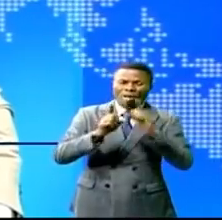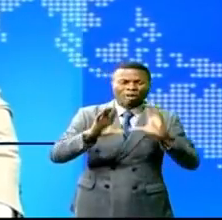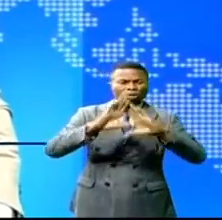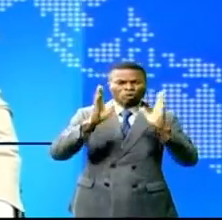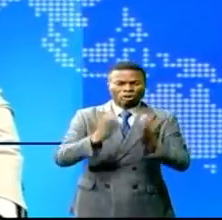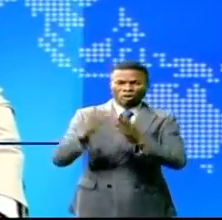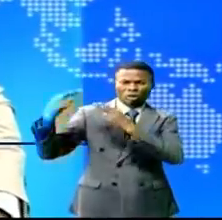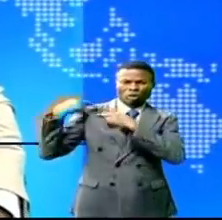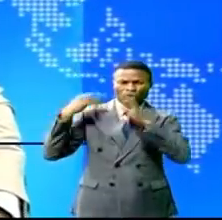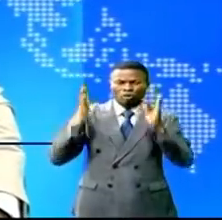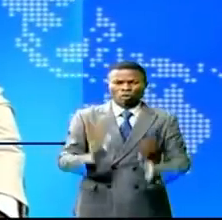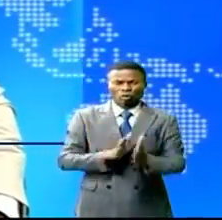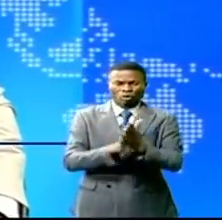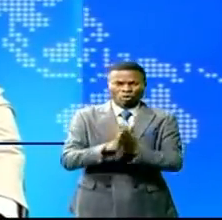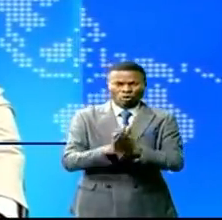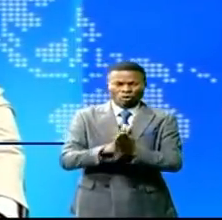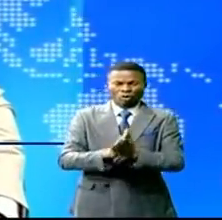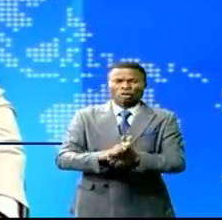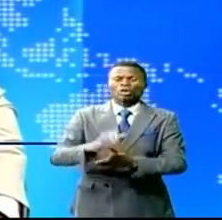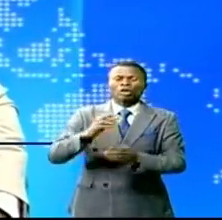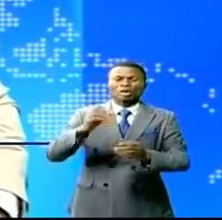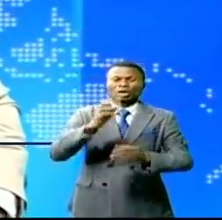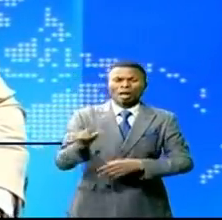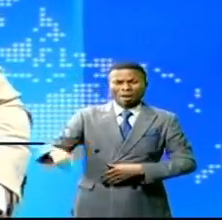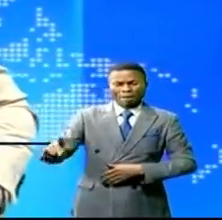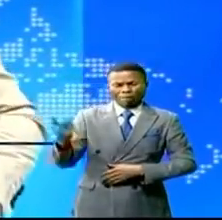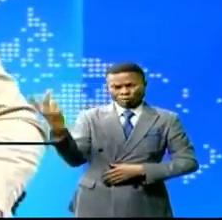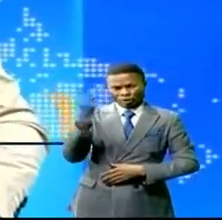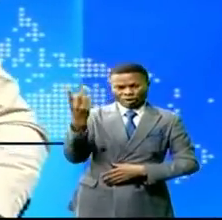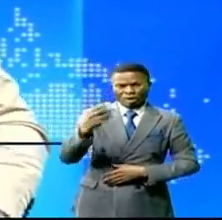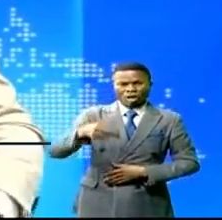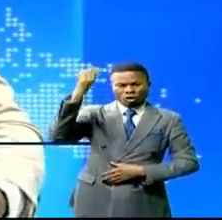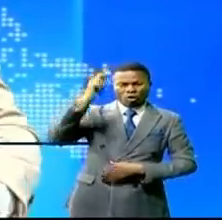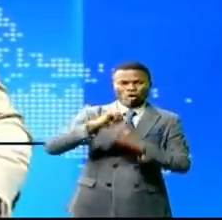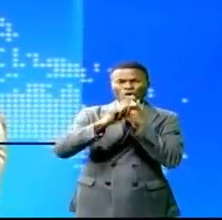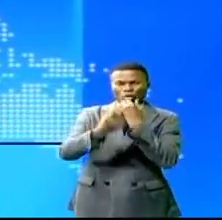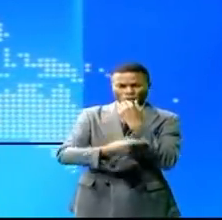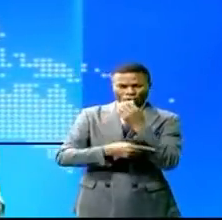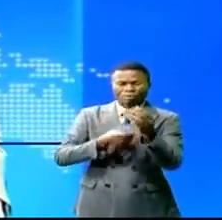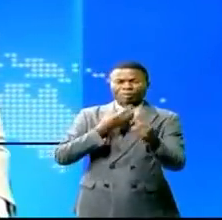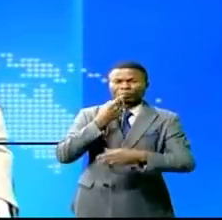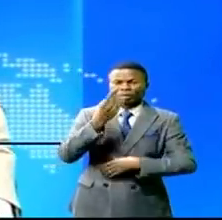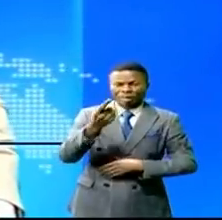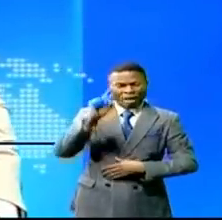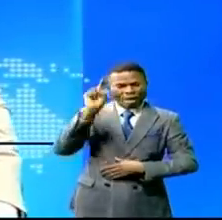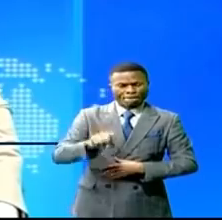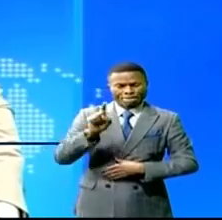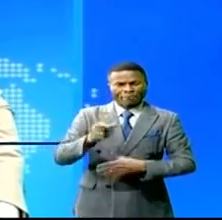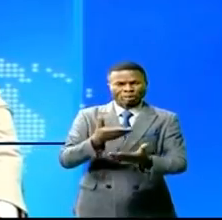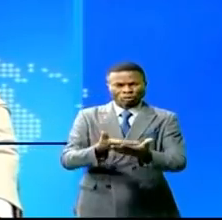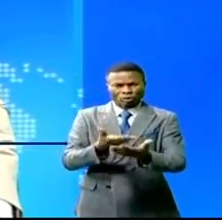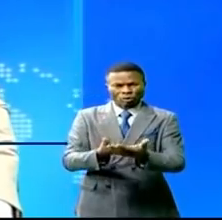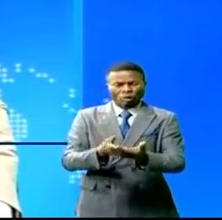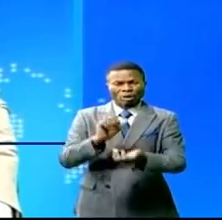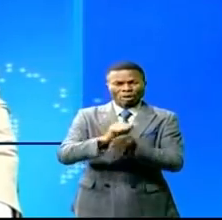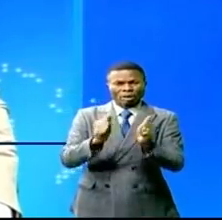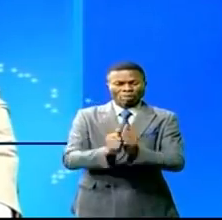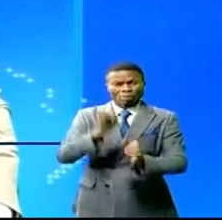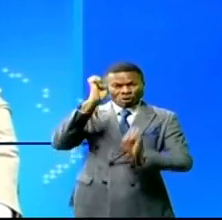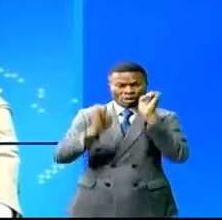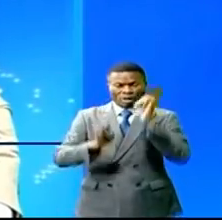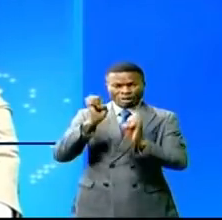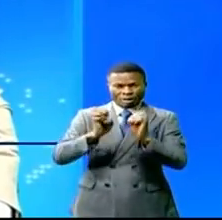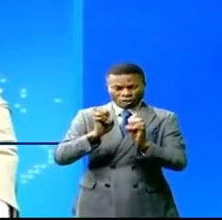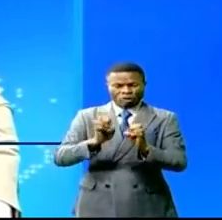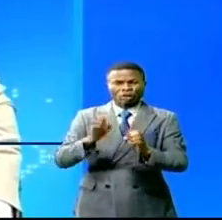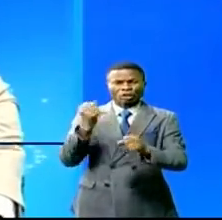les responsables concernés par le tas du siège qui s'expriment qui ont exprimé d'ailleurs leurs desiderata dans le cadre de l'évaluation de l'état